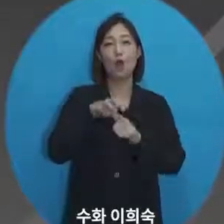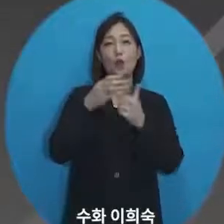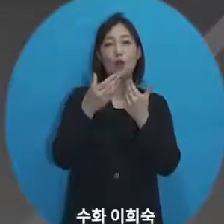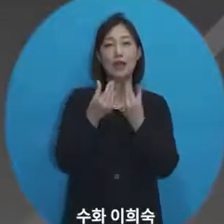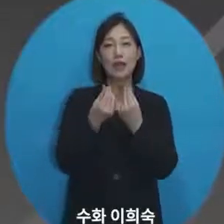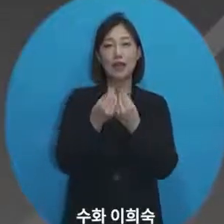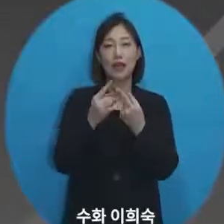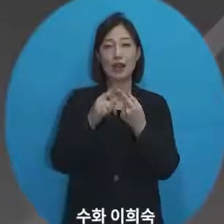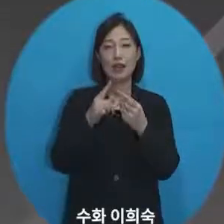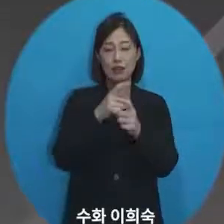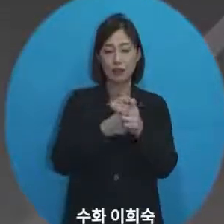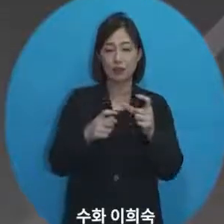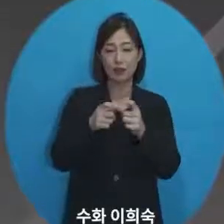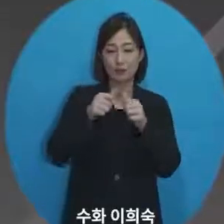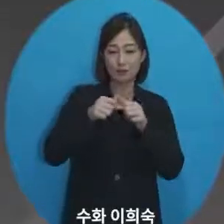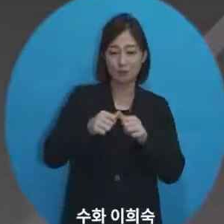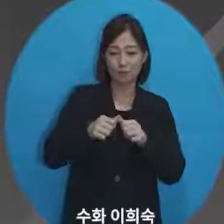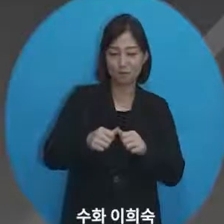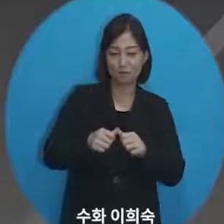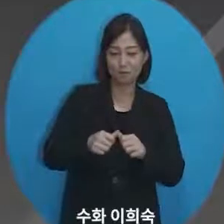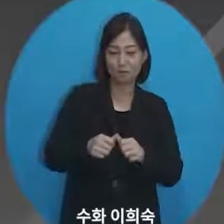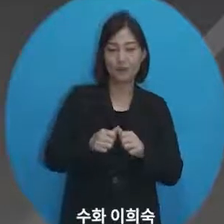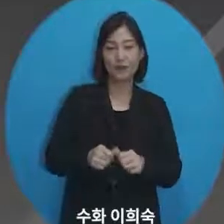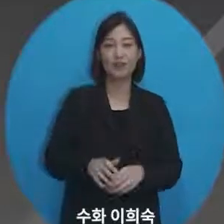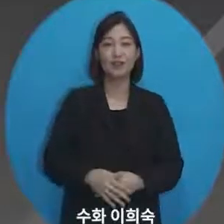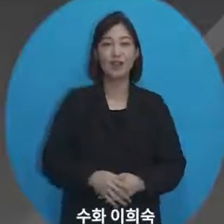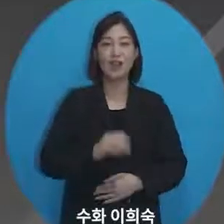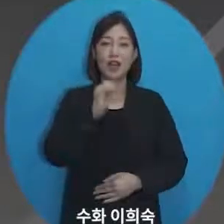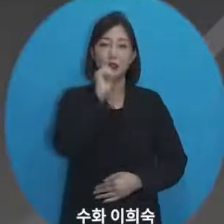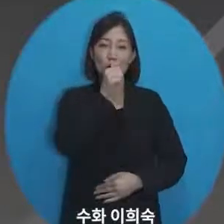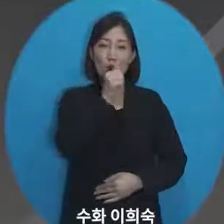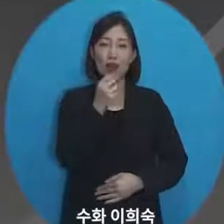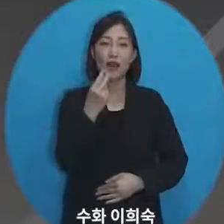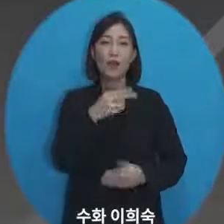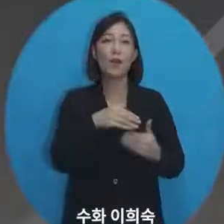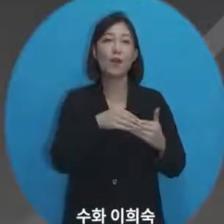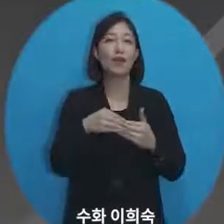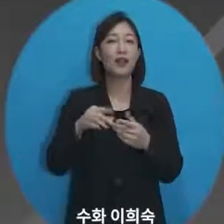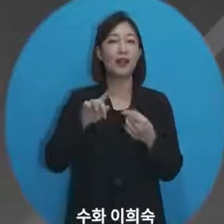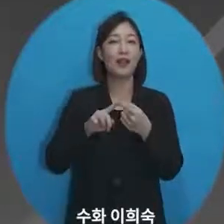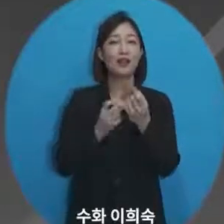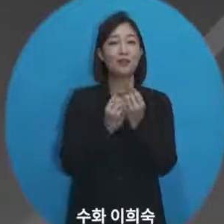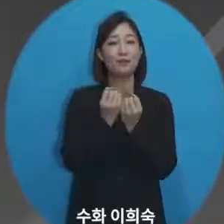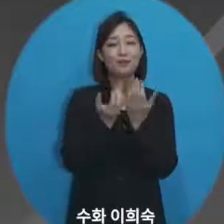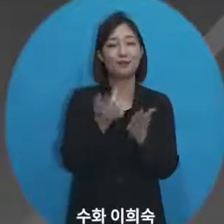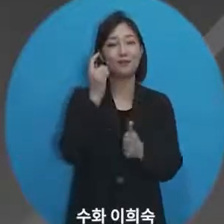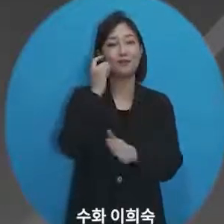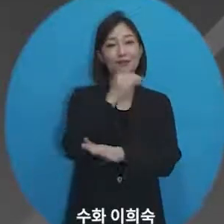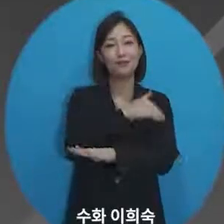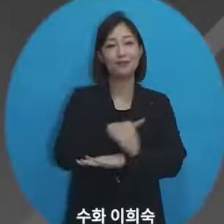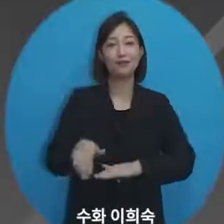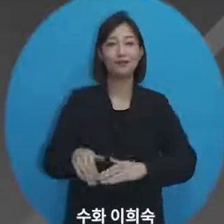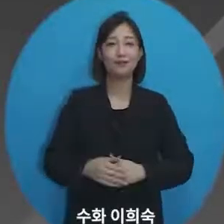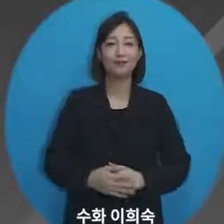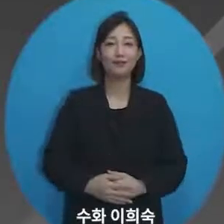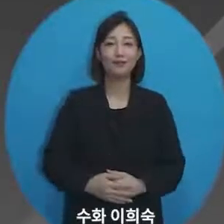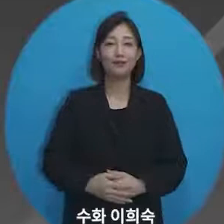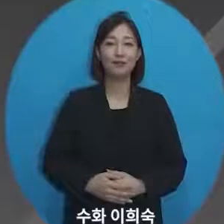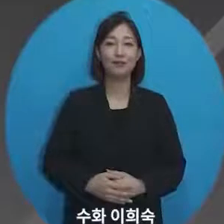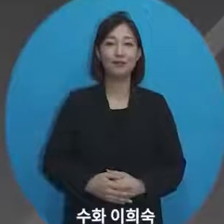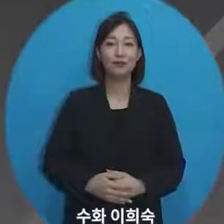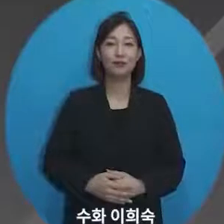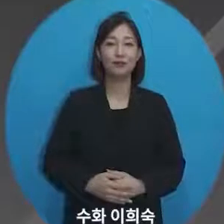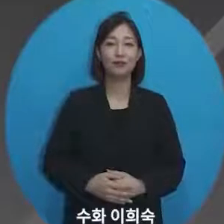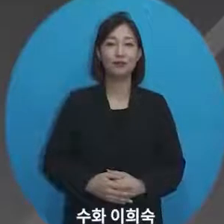디자인 적용 사례를 중심으로 어떻게 그 안내와 유도를 하고 있는지 말씀을 드리도록 하겠습니다.